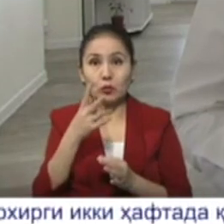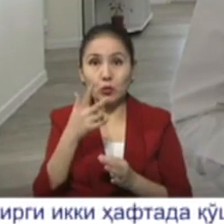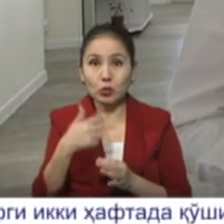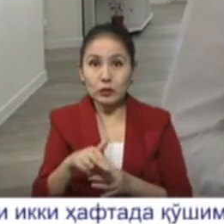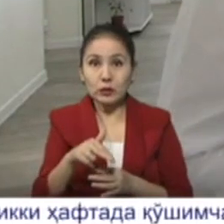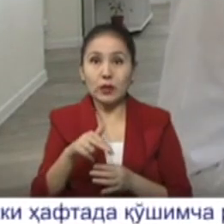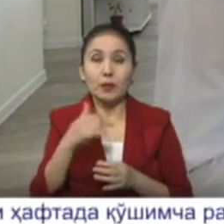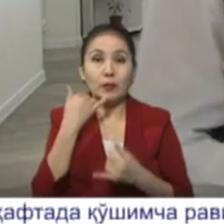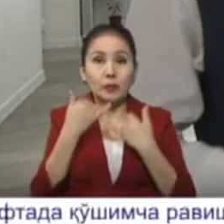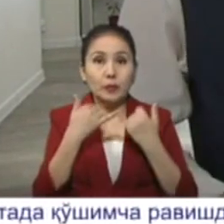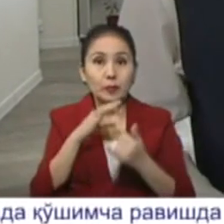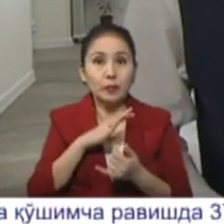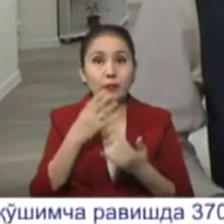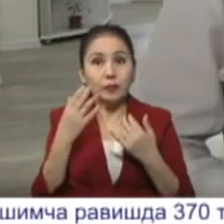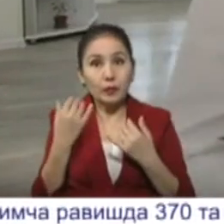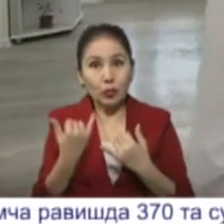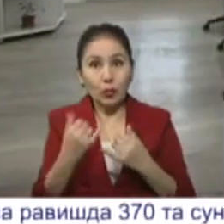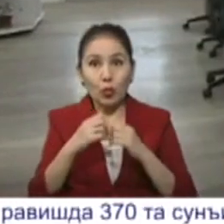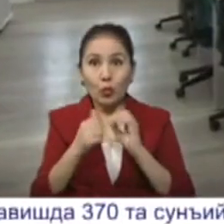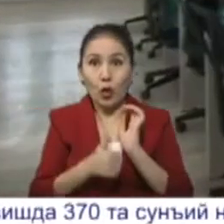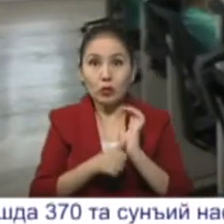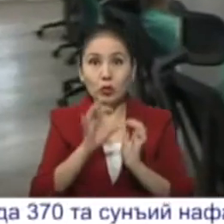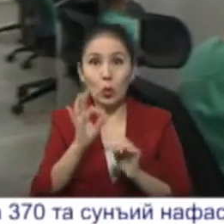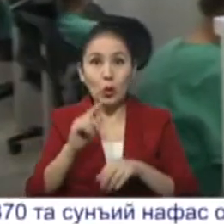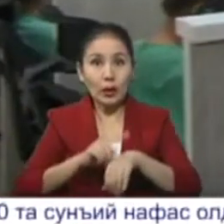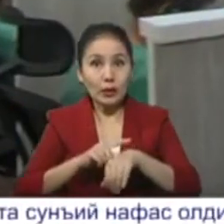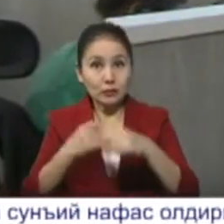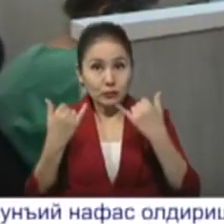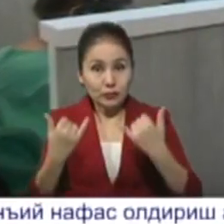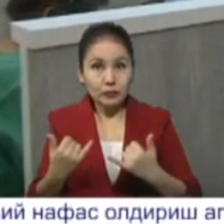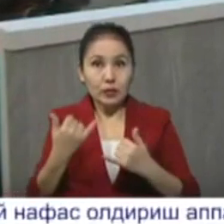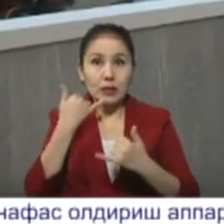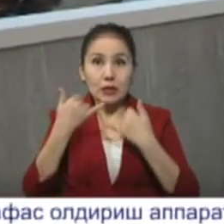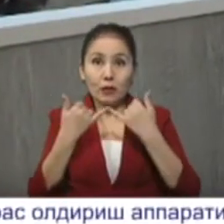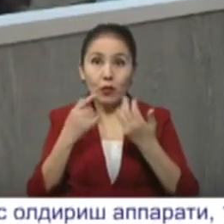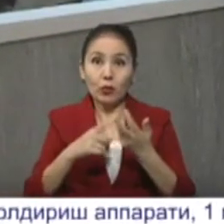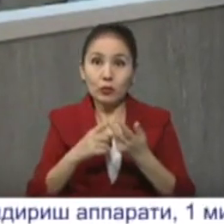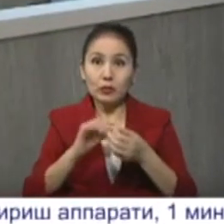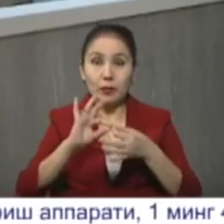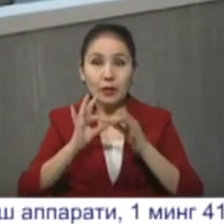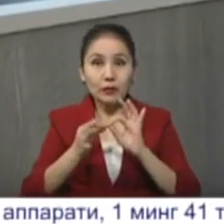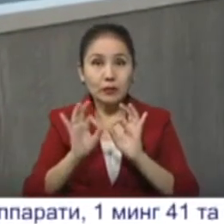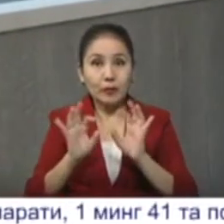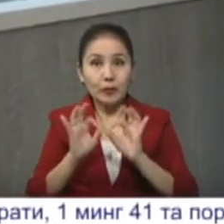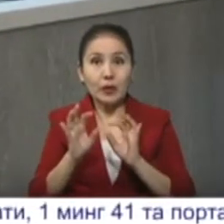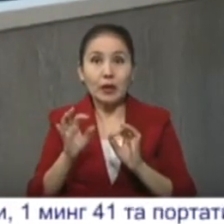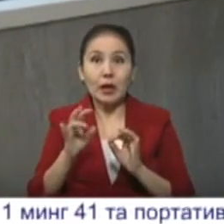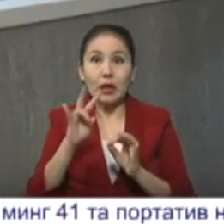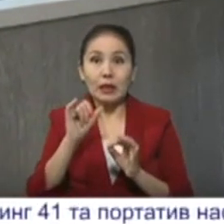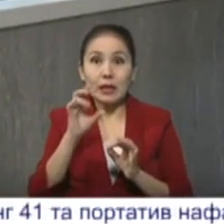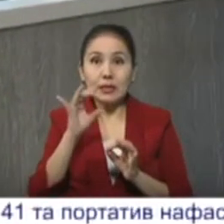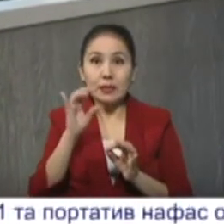чақирув келиб тушган ва бугун соат 16:00-га қадар бўлган чақирувлар бўйича батафсил маълумот олиш учун биз